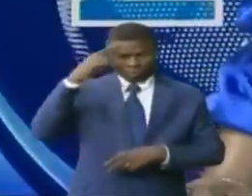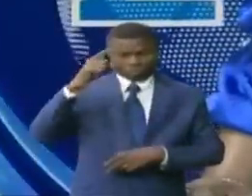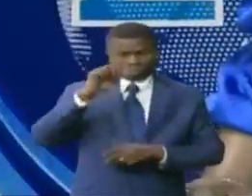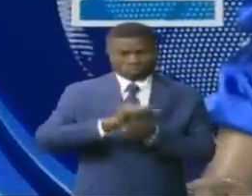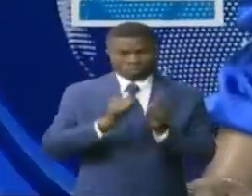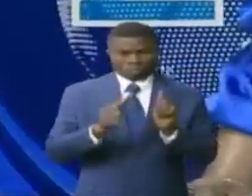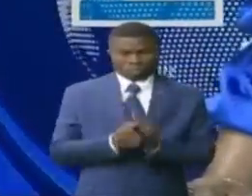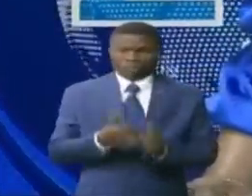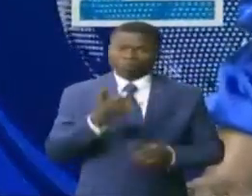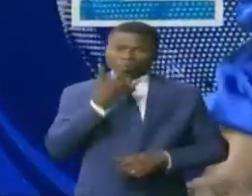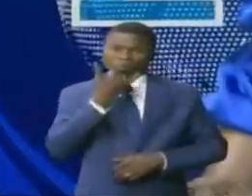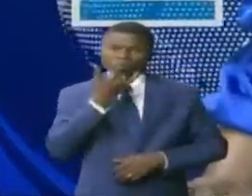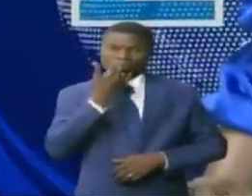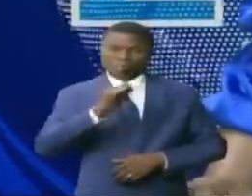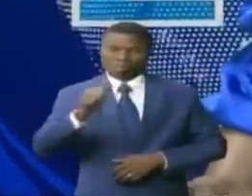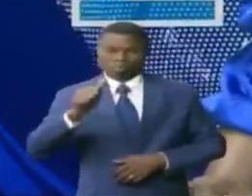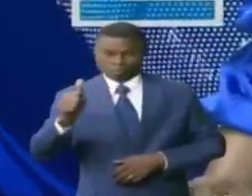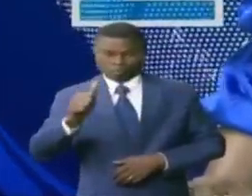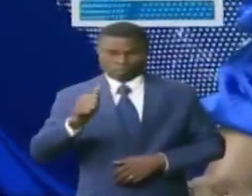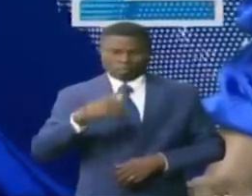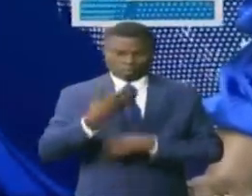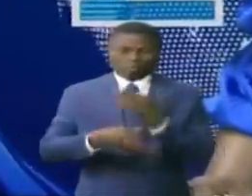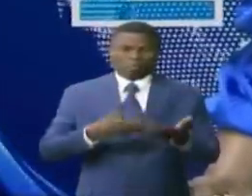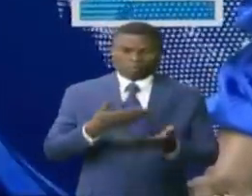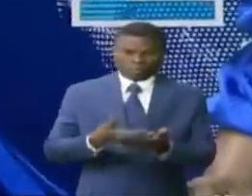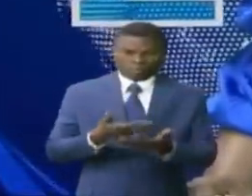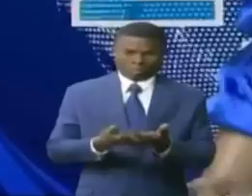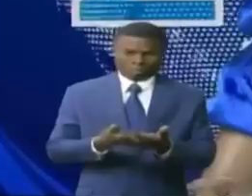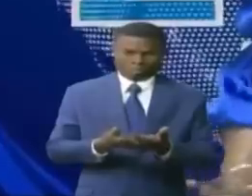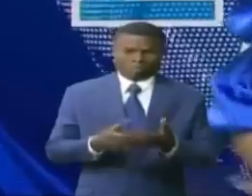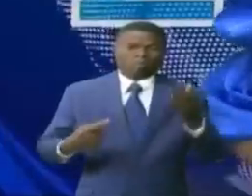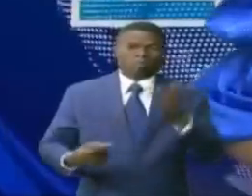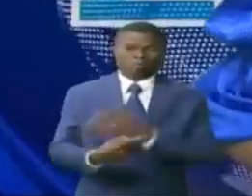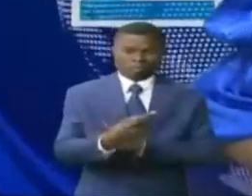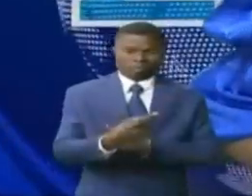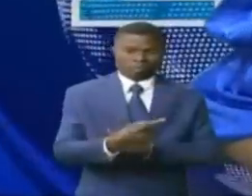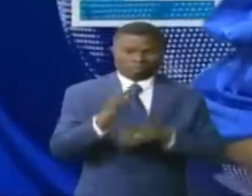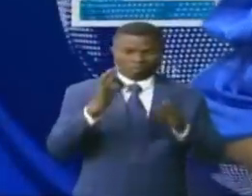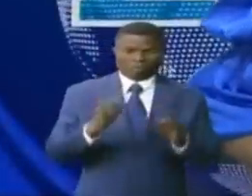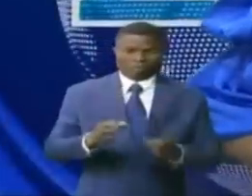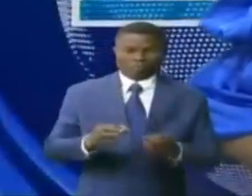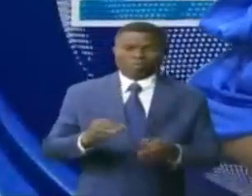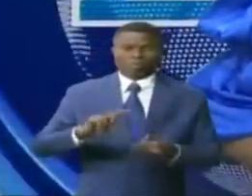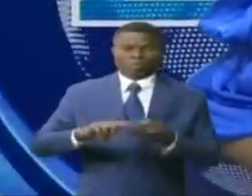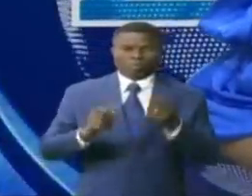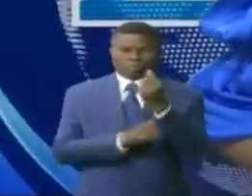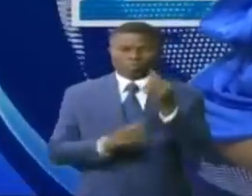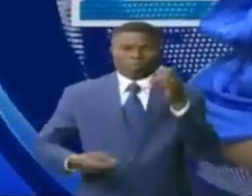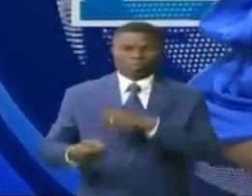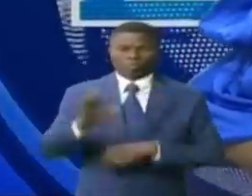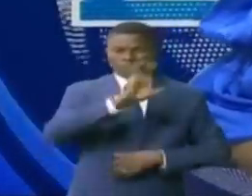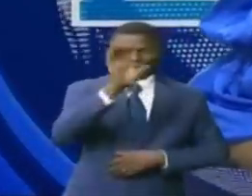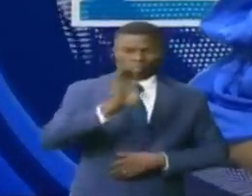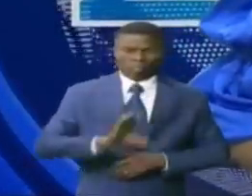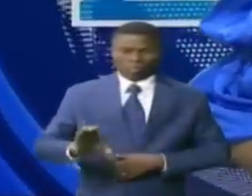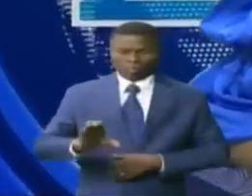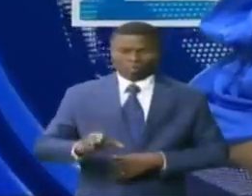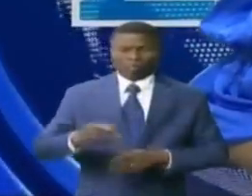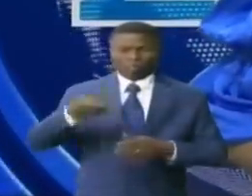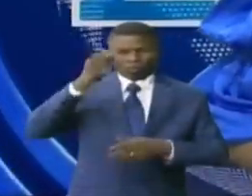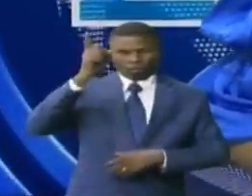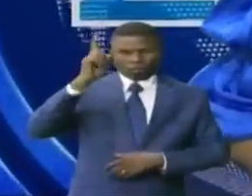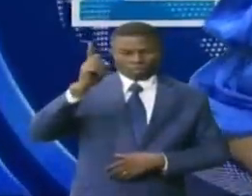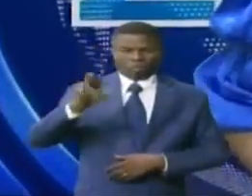faits infractionnels pour lesquels il était poursuivi. Par contre, son co-accusé, le commissaire principal